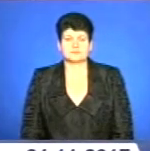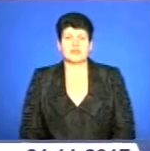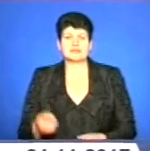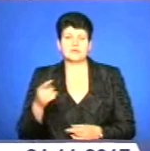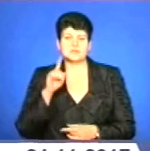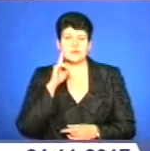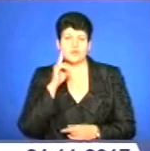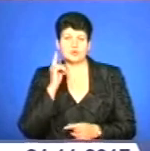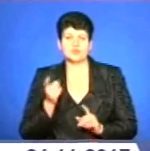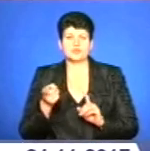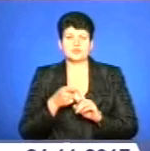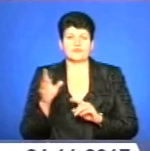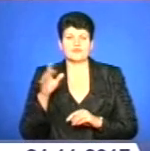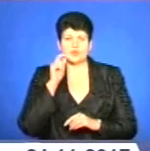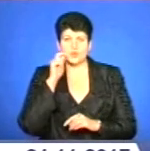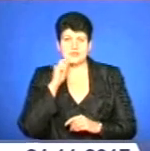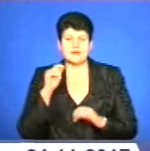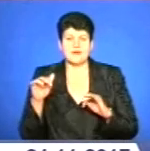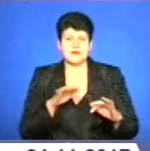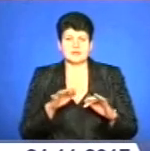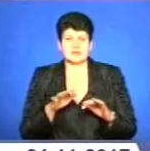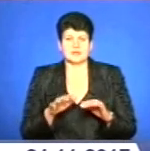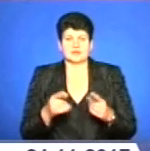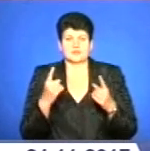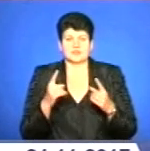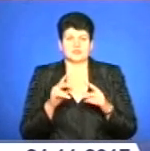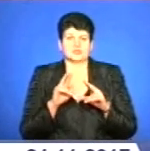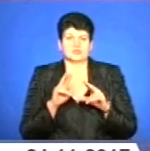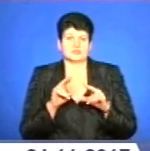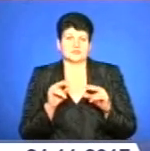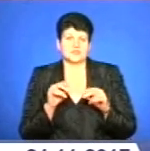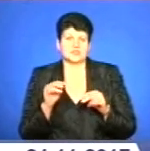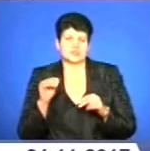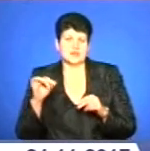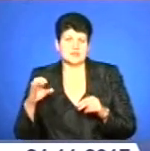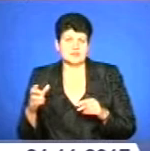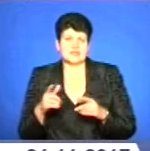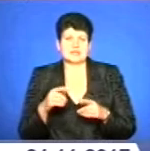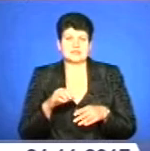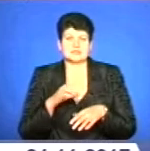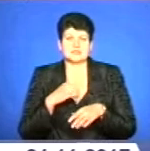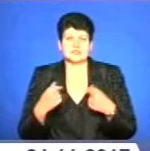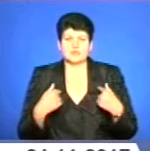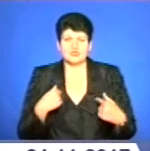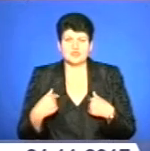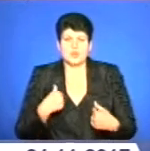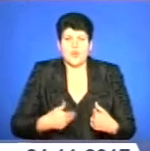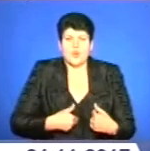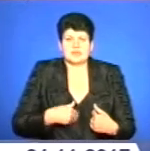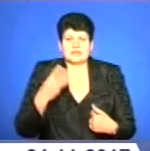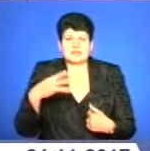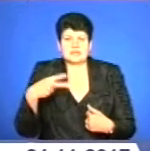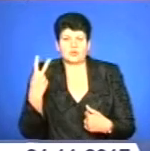тернопільська молодь долучилася до всеукраїнської акції суперчастя в пам'ять про закатованих голодом в 1932-33